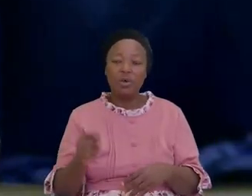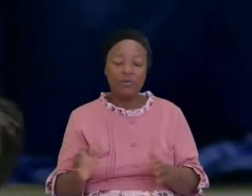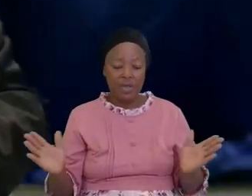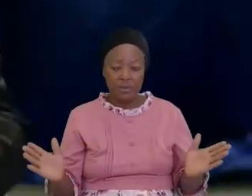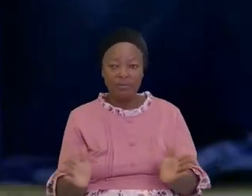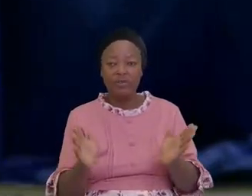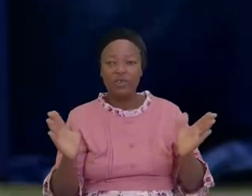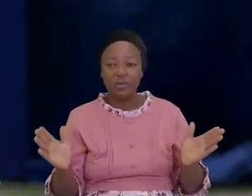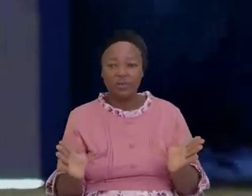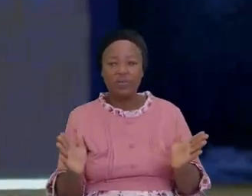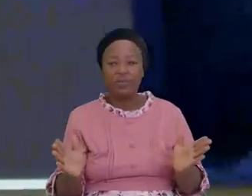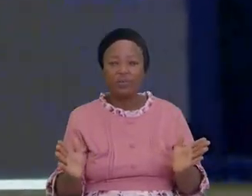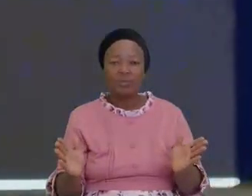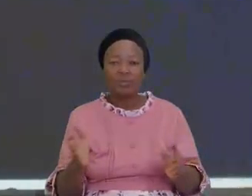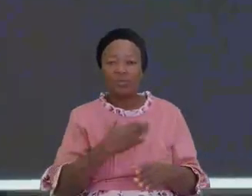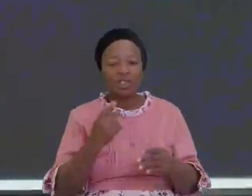de l'édification.